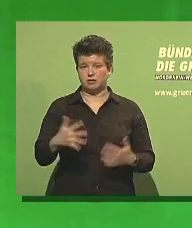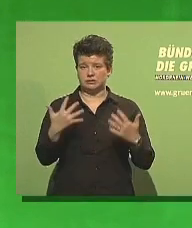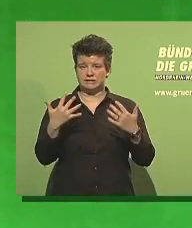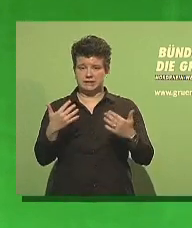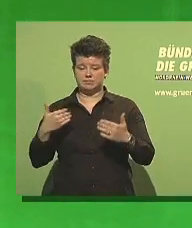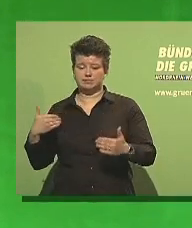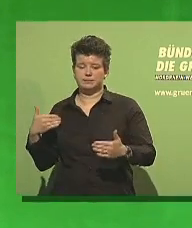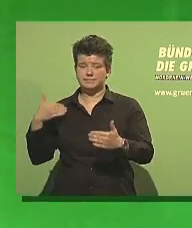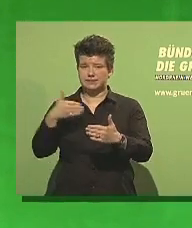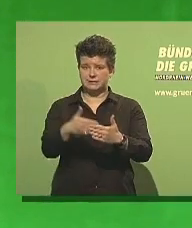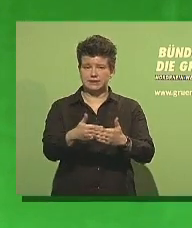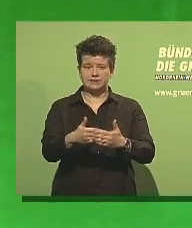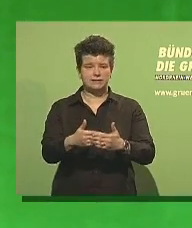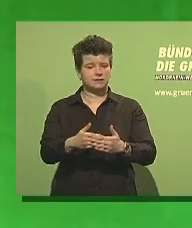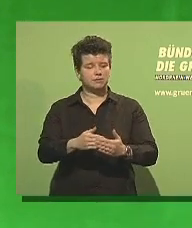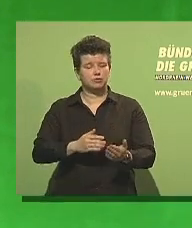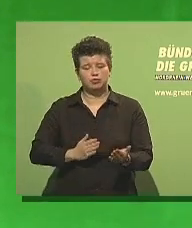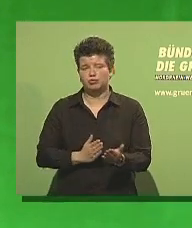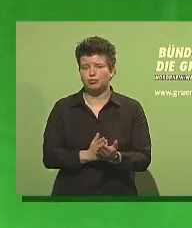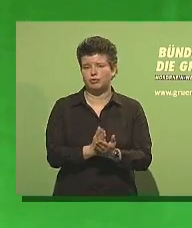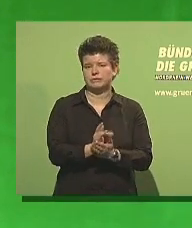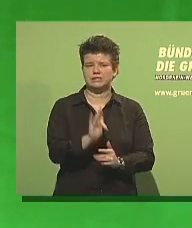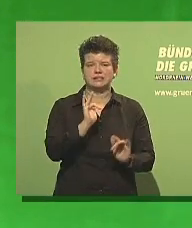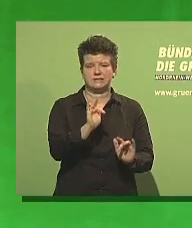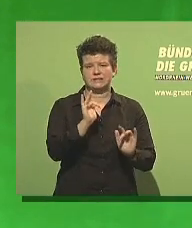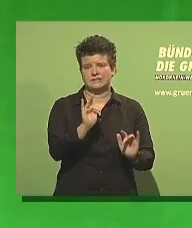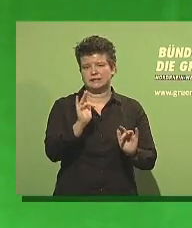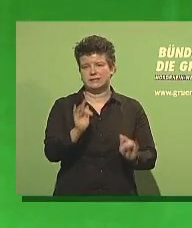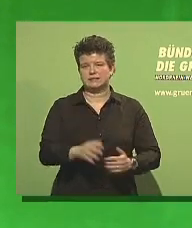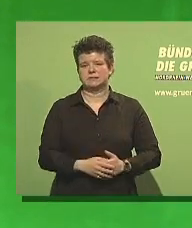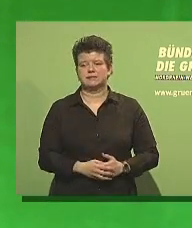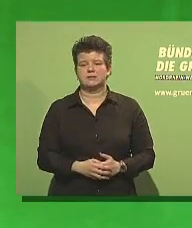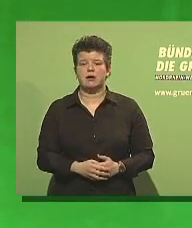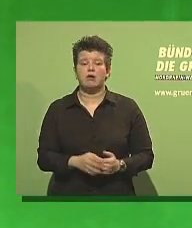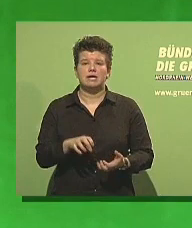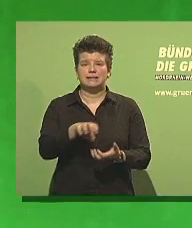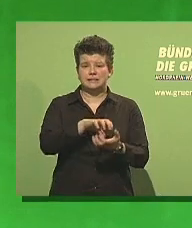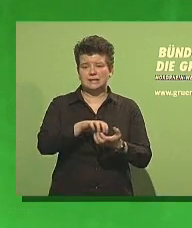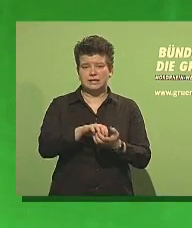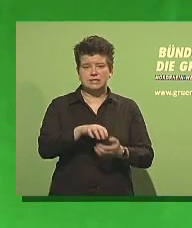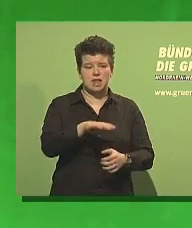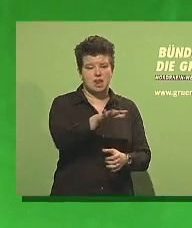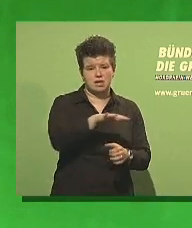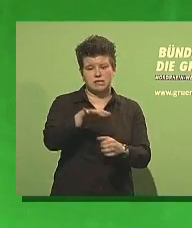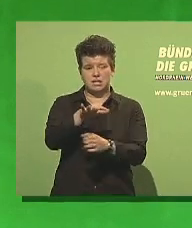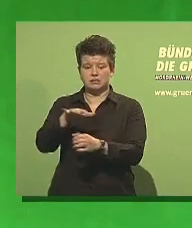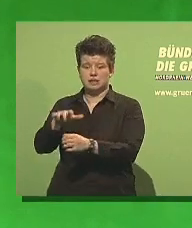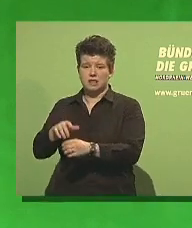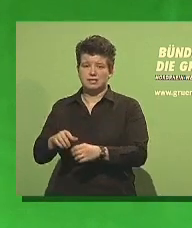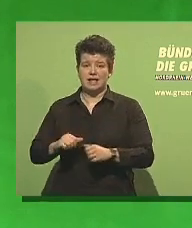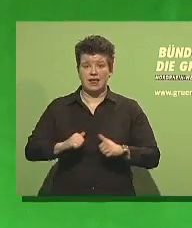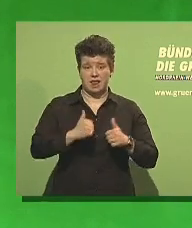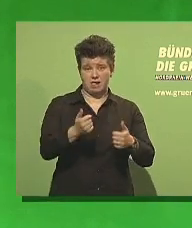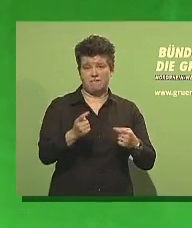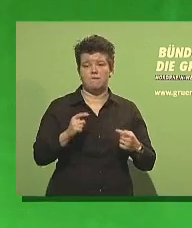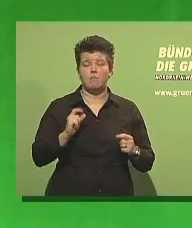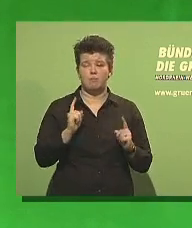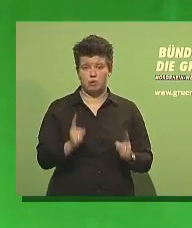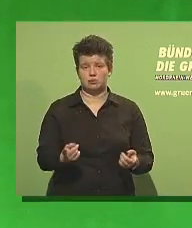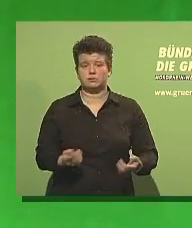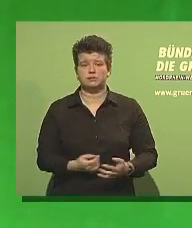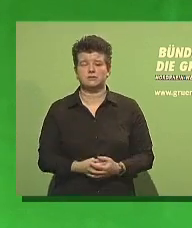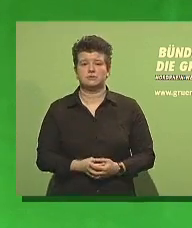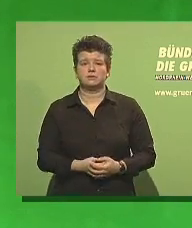dafür gekämpft, dass die Rettungsgelder an die Krisenländer ausgezahlt werden, denn sonst wäre die Situation noch